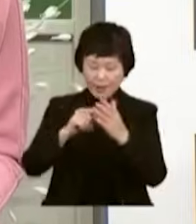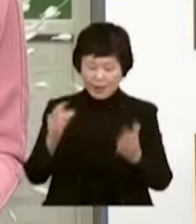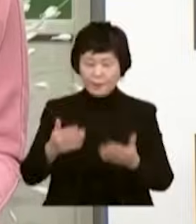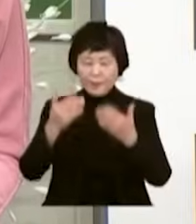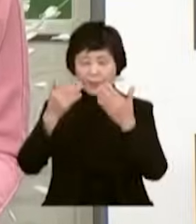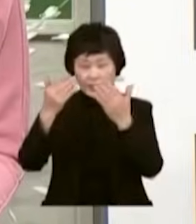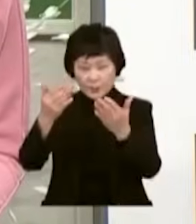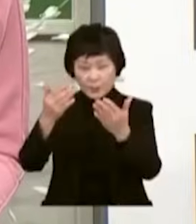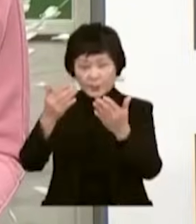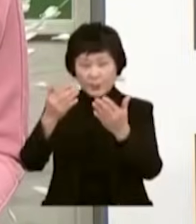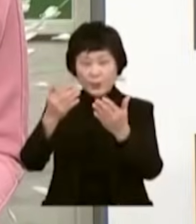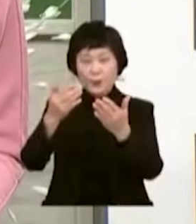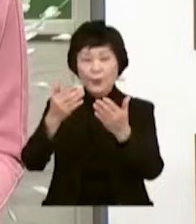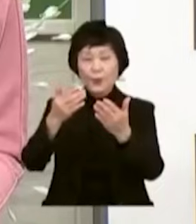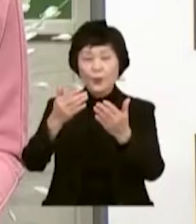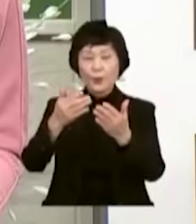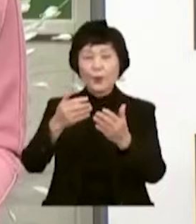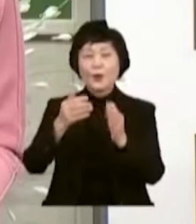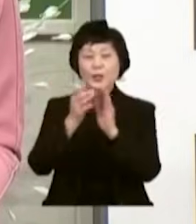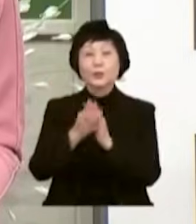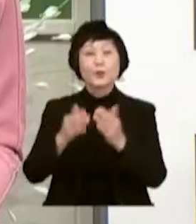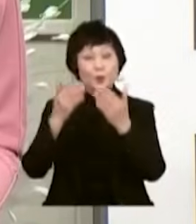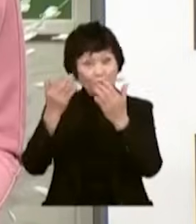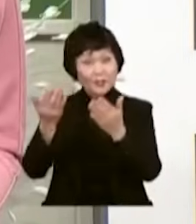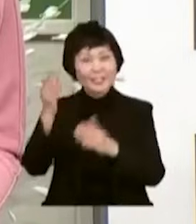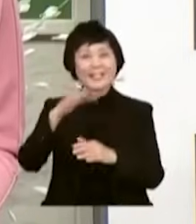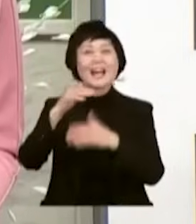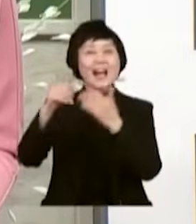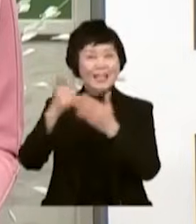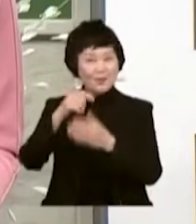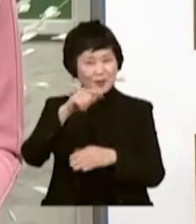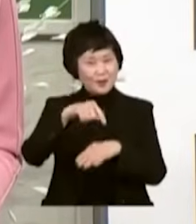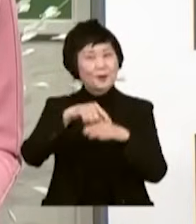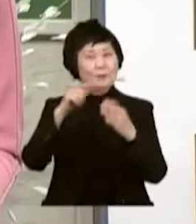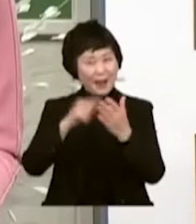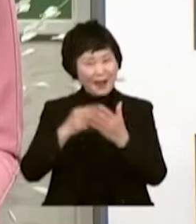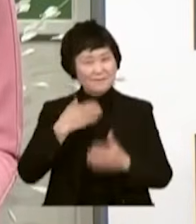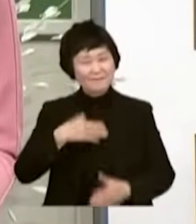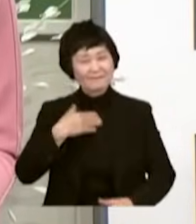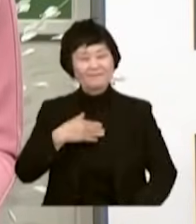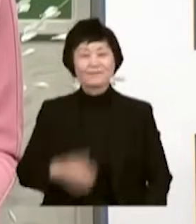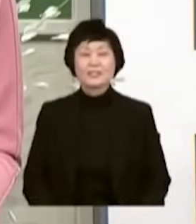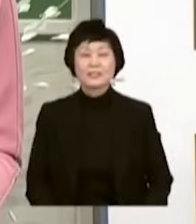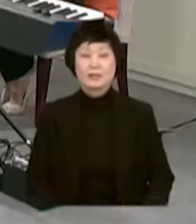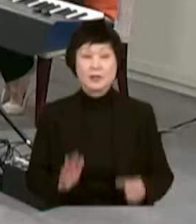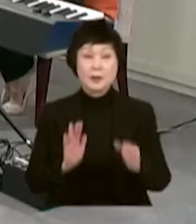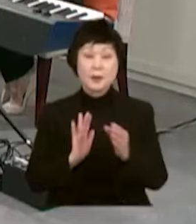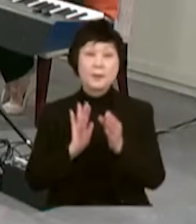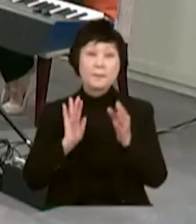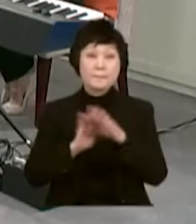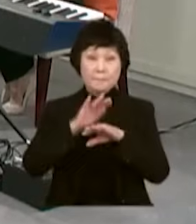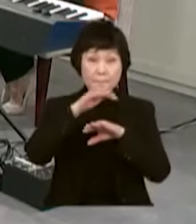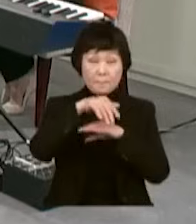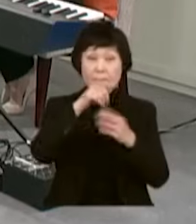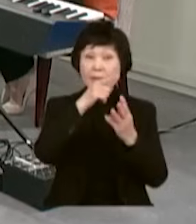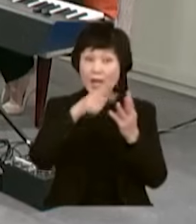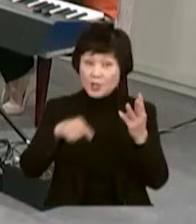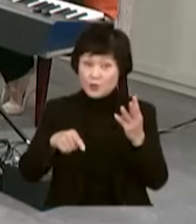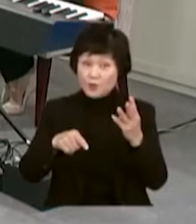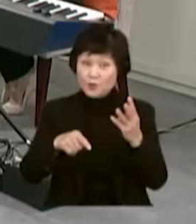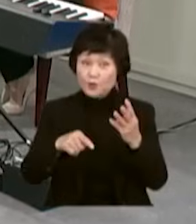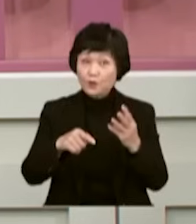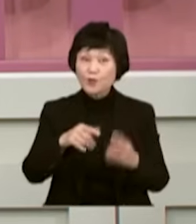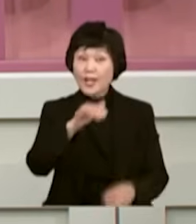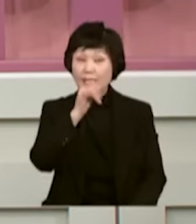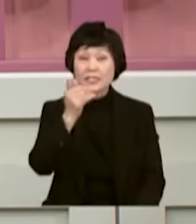파주잖아요. 네네네. 파주 성전 건축할 때 큰 위기가 좀 한 번 있었어요. 네네. 네, 그 얘기 좀 들려주세요. 아, 우리 교회에